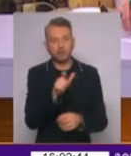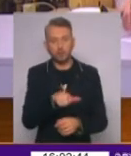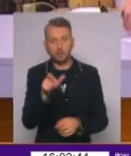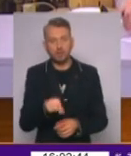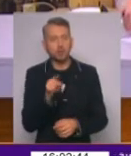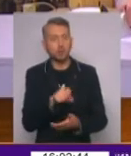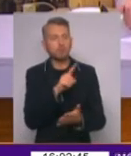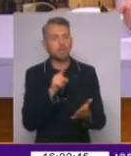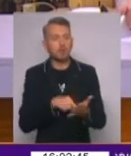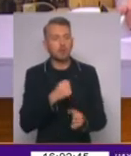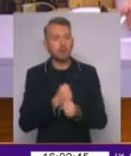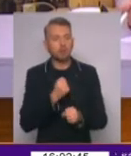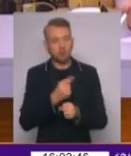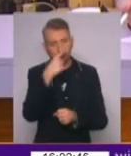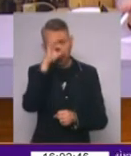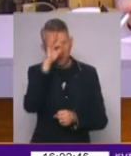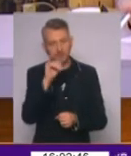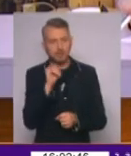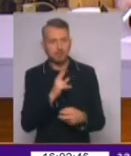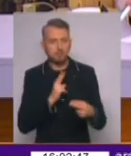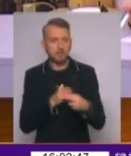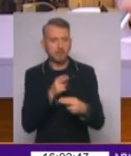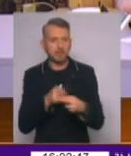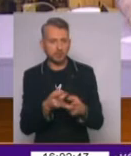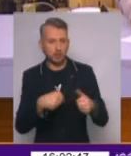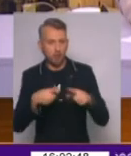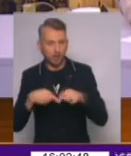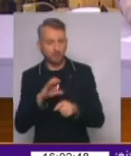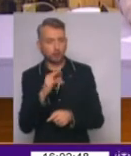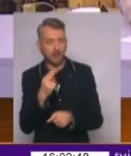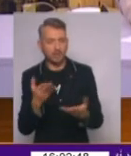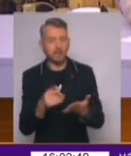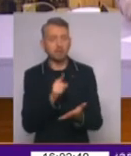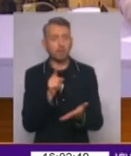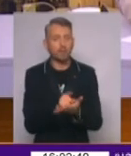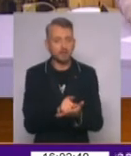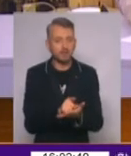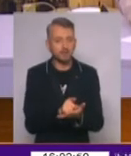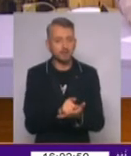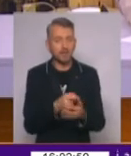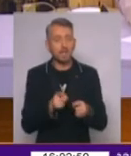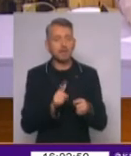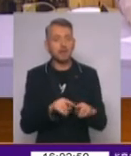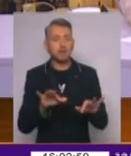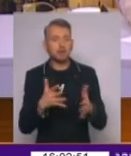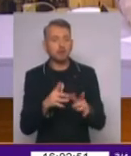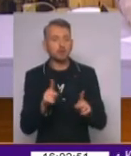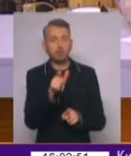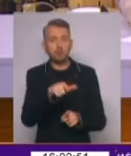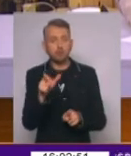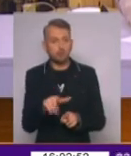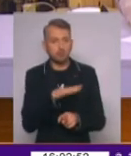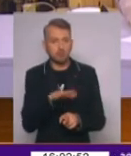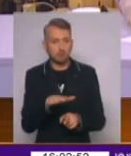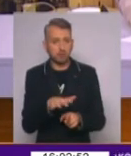Тут питання роботи поліції і превентивних органів соціальних, які повинні все-таки це явище, щоб люди не доходили,